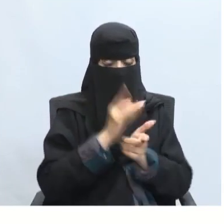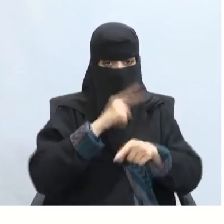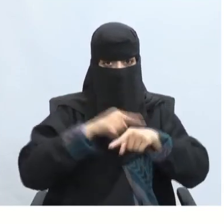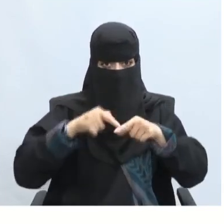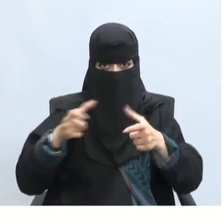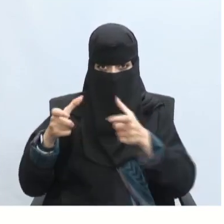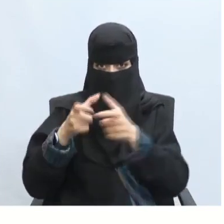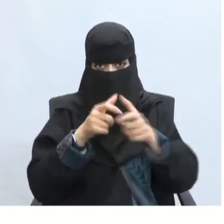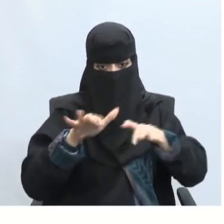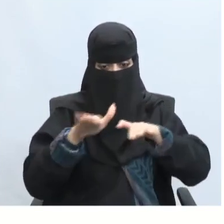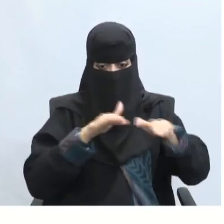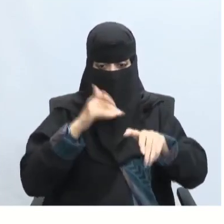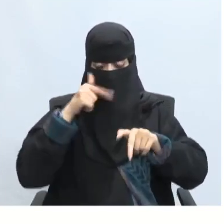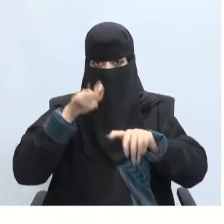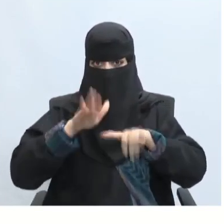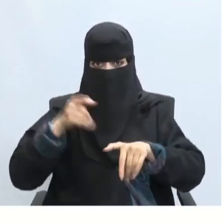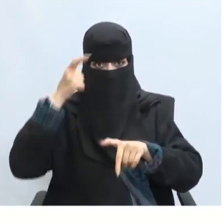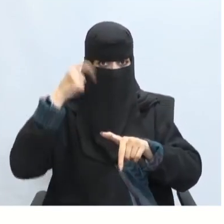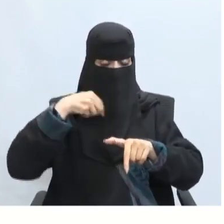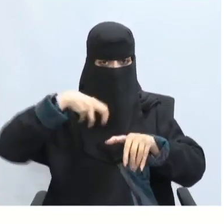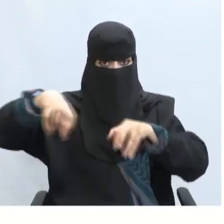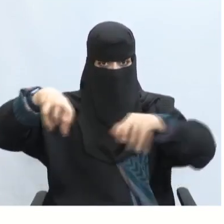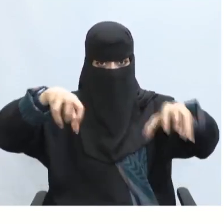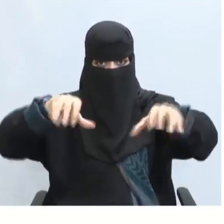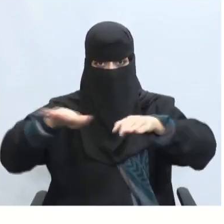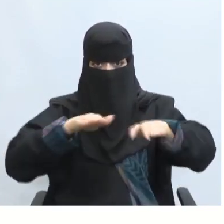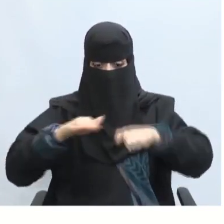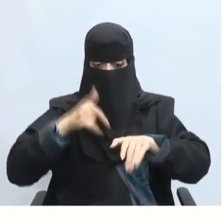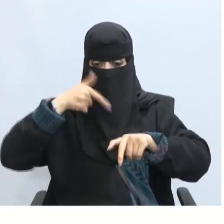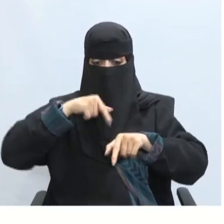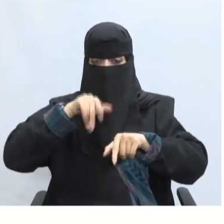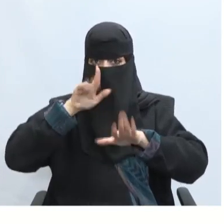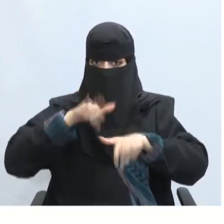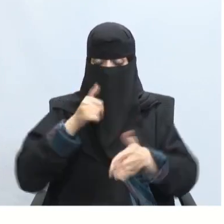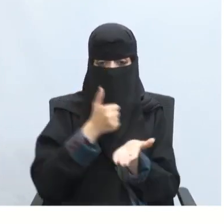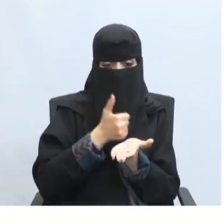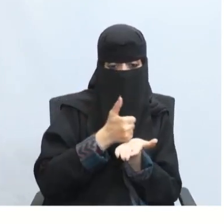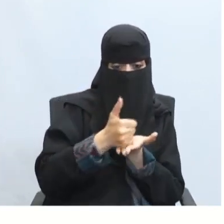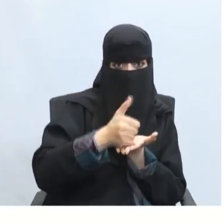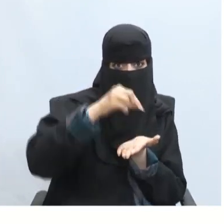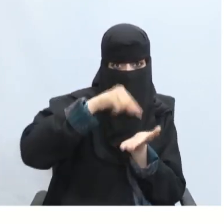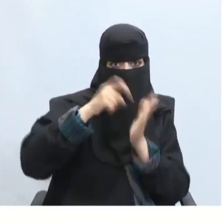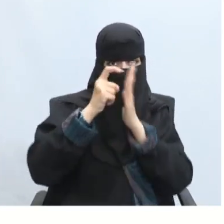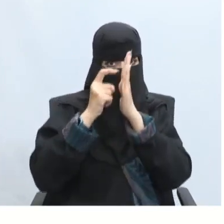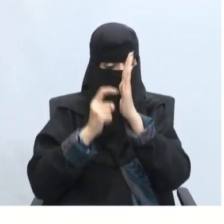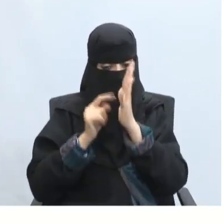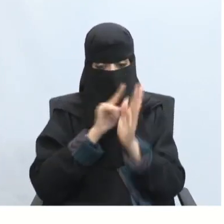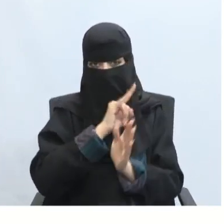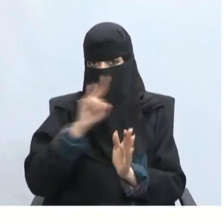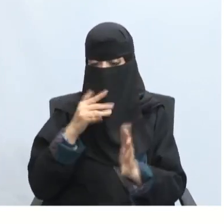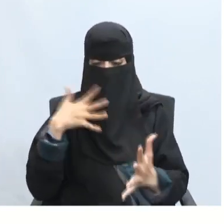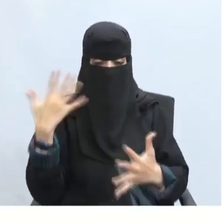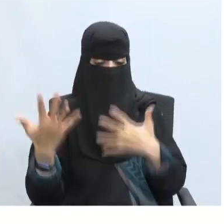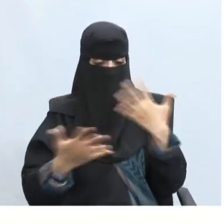الاحزمه الزلزاليه حيث تعرفنا على توزيع الزلازل بانها موزعه بنمط منظم